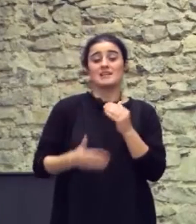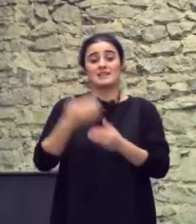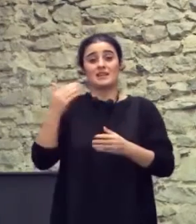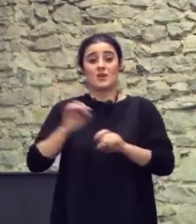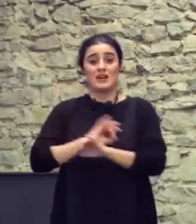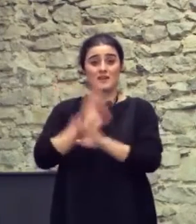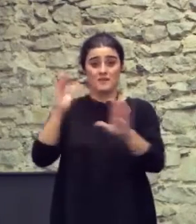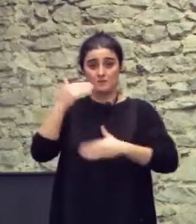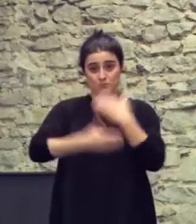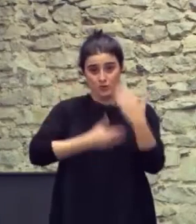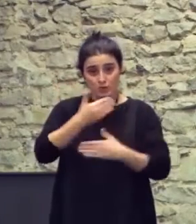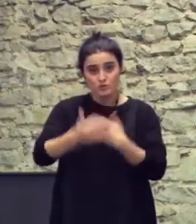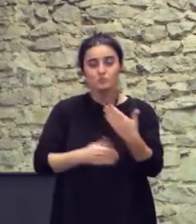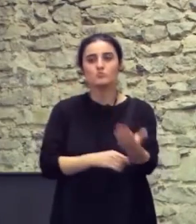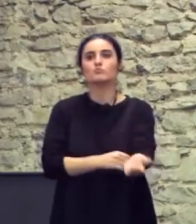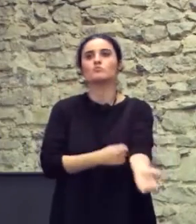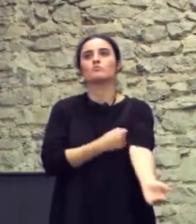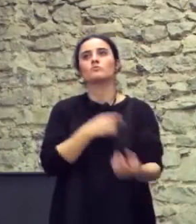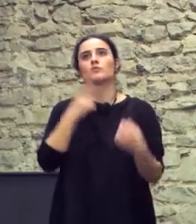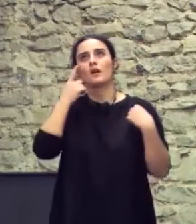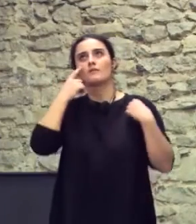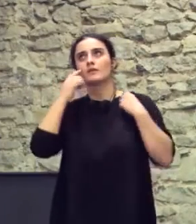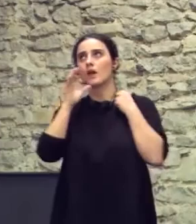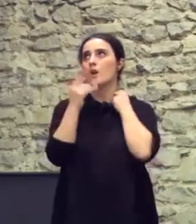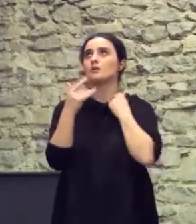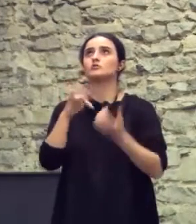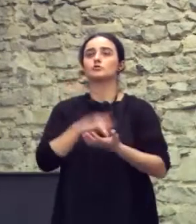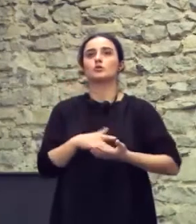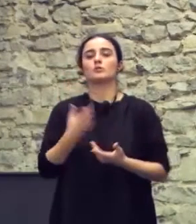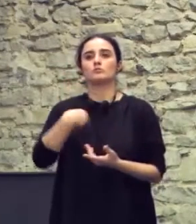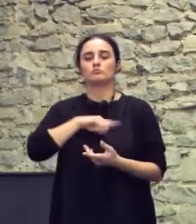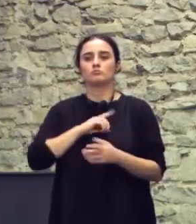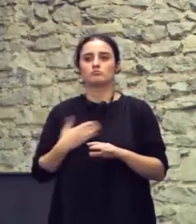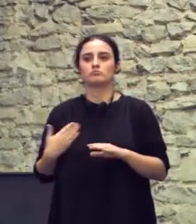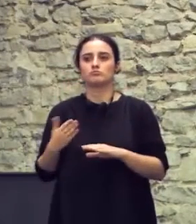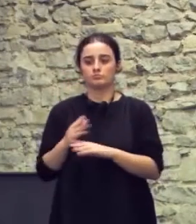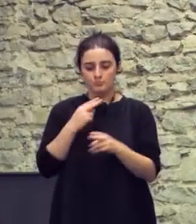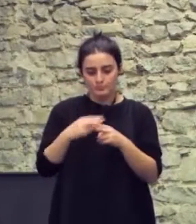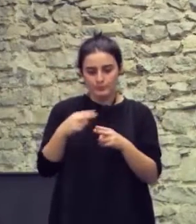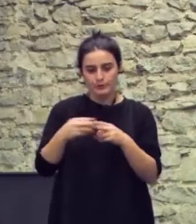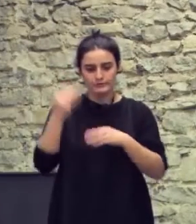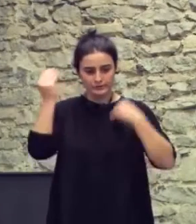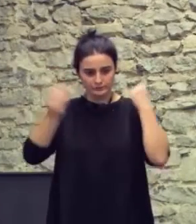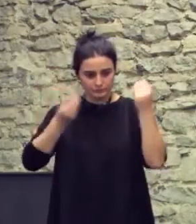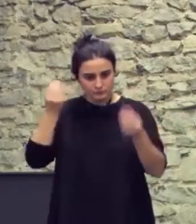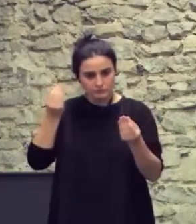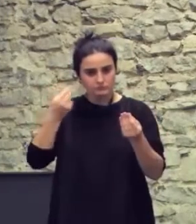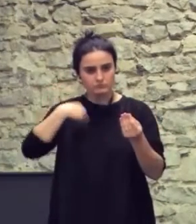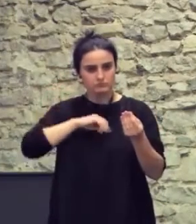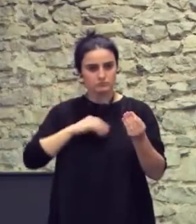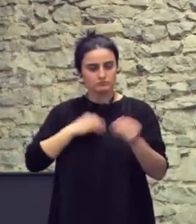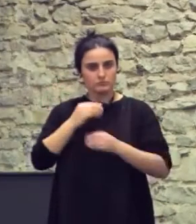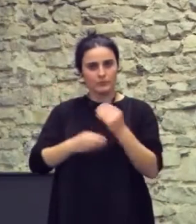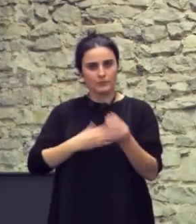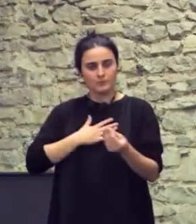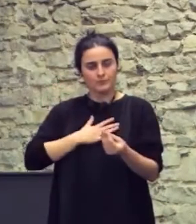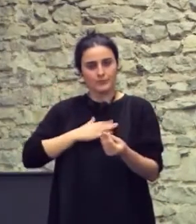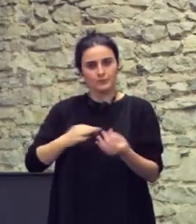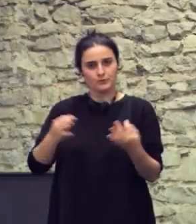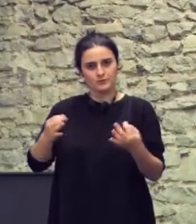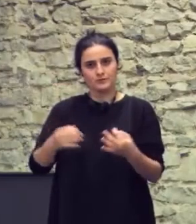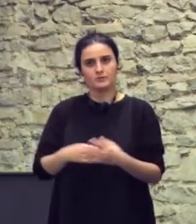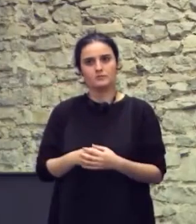neoliberalizazio prozesu horiek, ze eragin daukaten gaur egun planteatzen ari garen politikekin eta egin dezakegunarekin. Nik uste dut